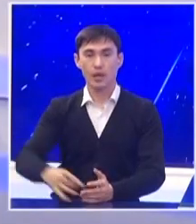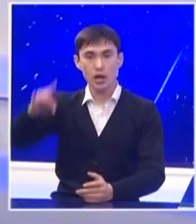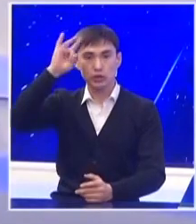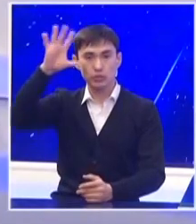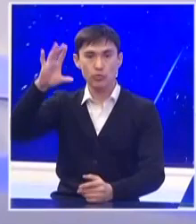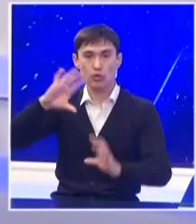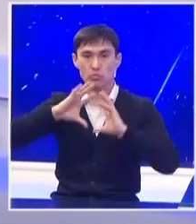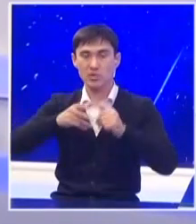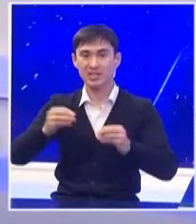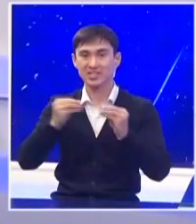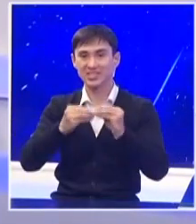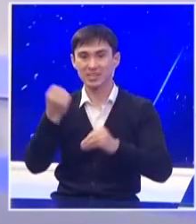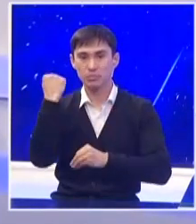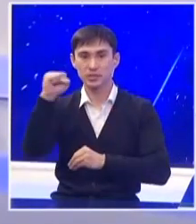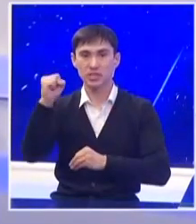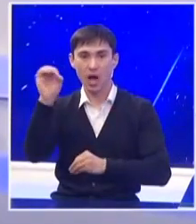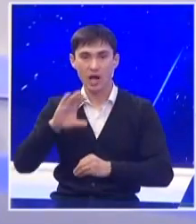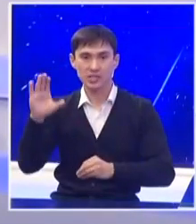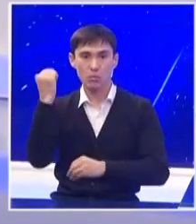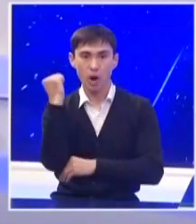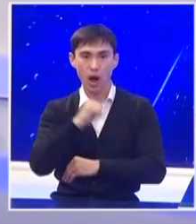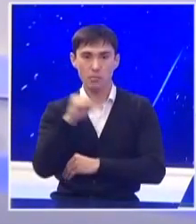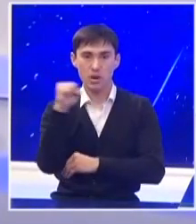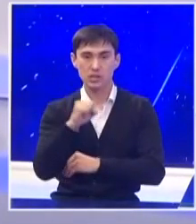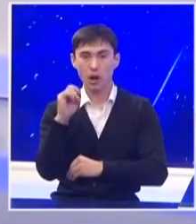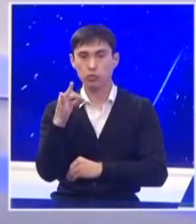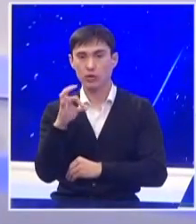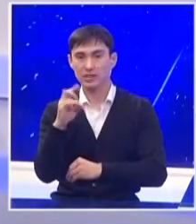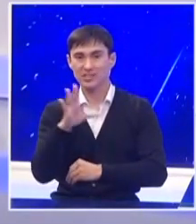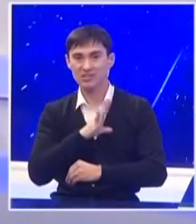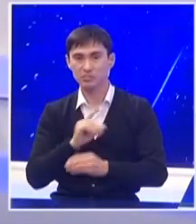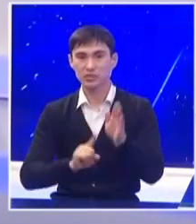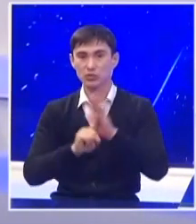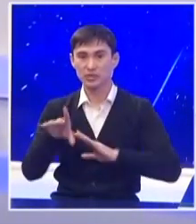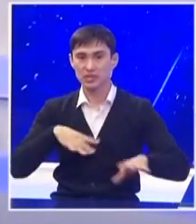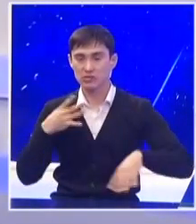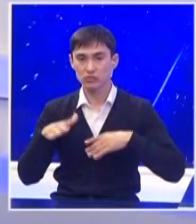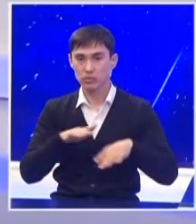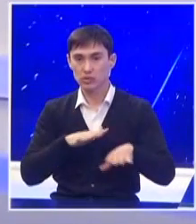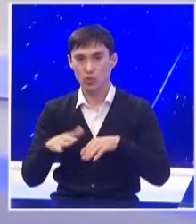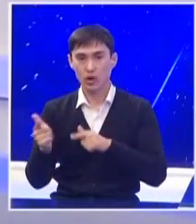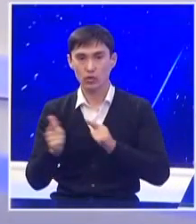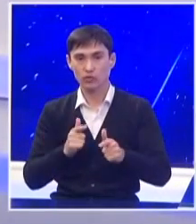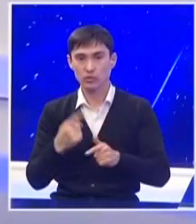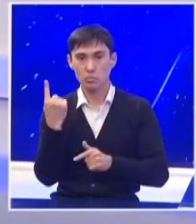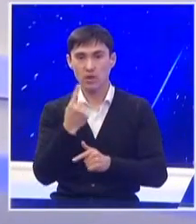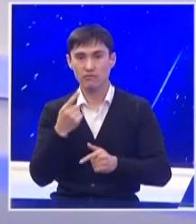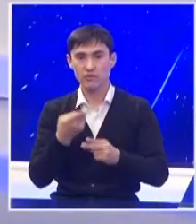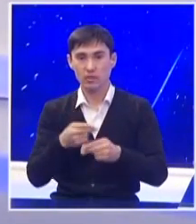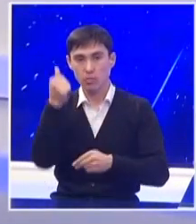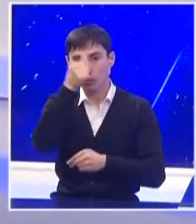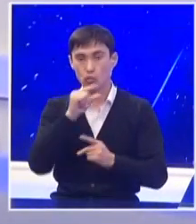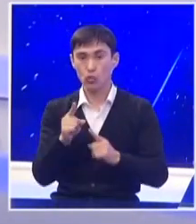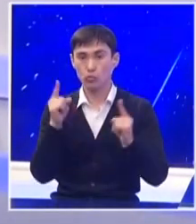Чемпион мира, десятикратный призер Азии по армрестлингу Абдуалит Астанов приступил к тренировочному процессу. Он готовится к первому в этом